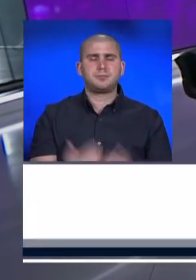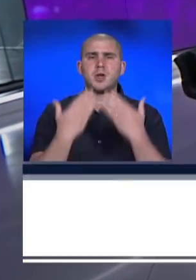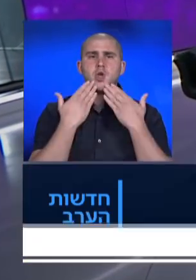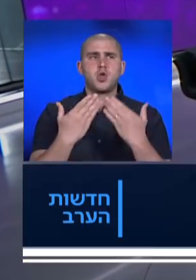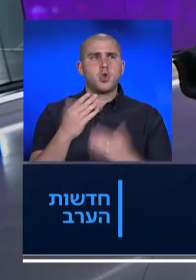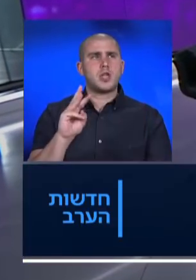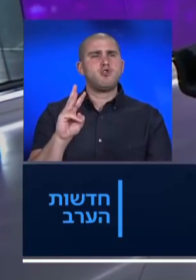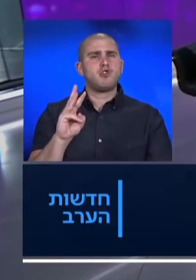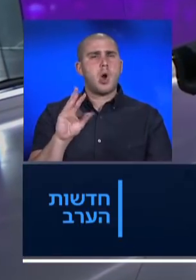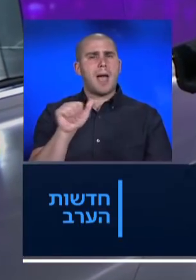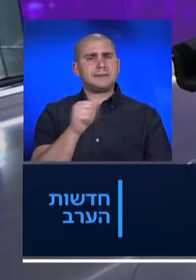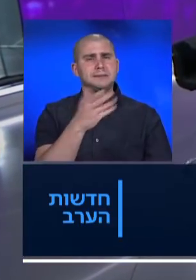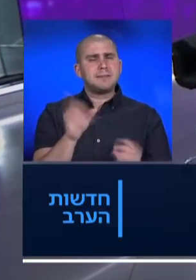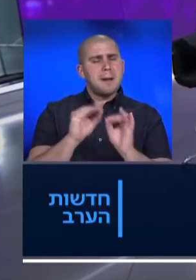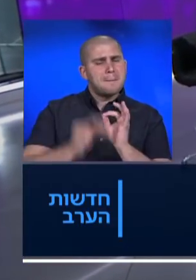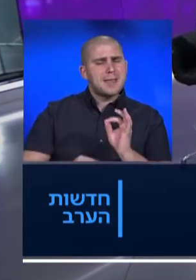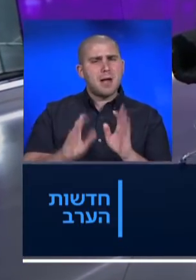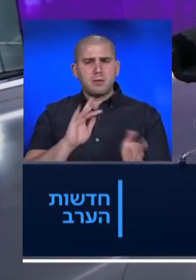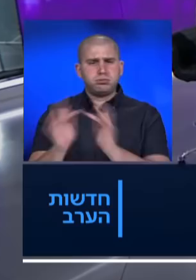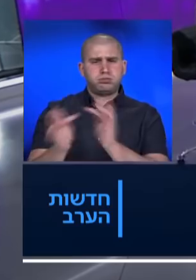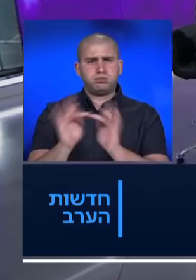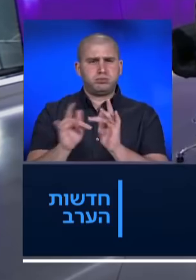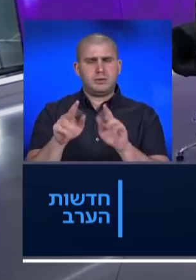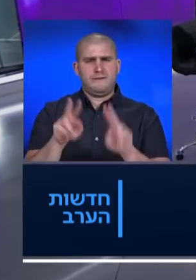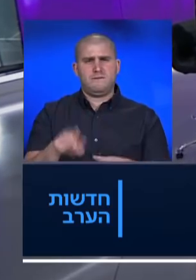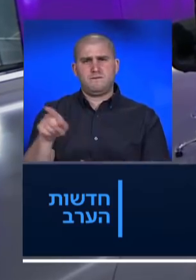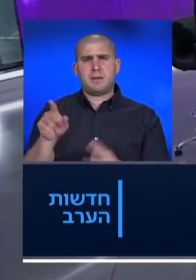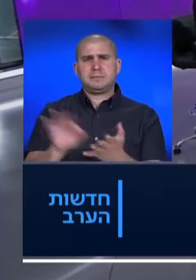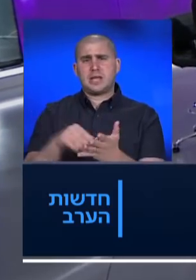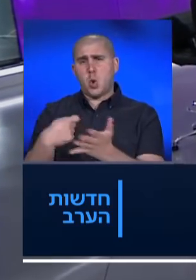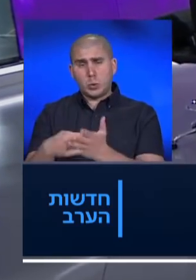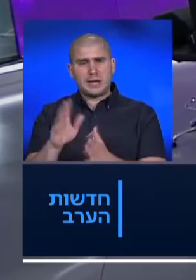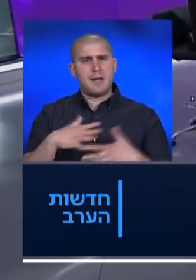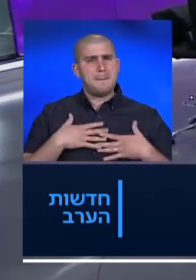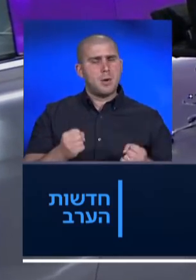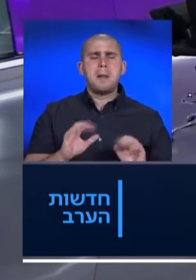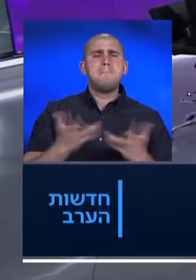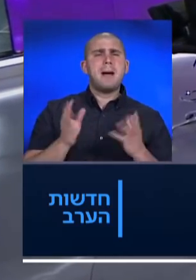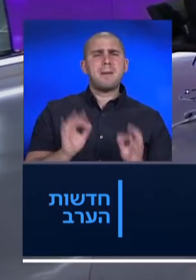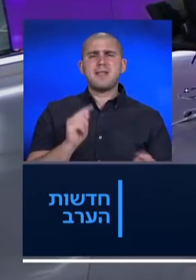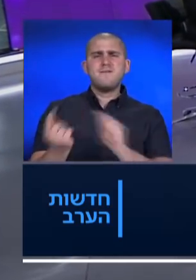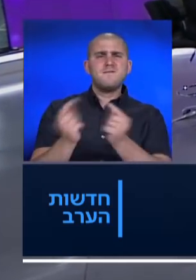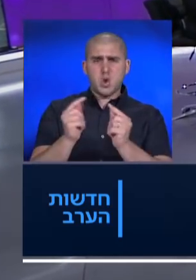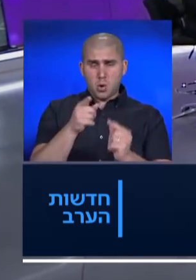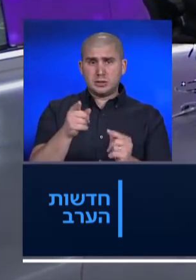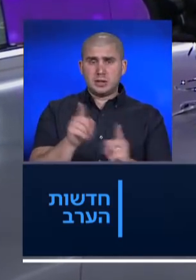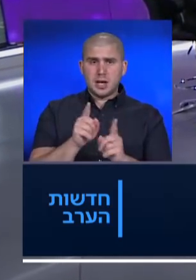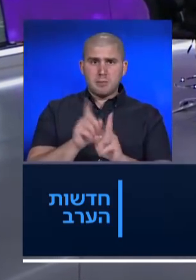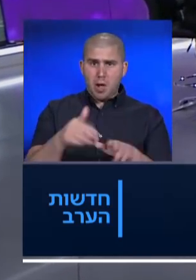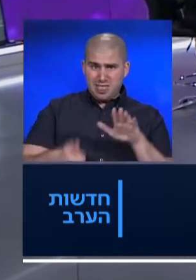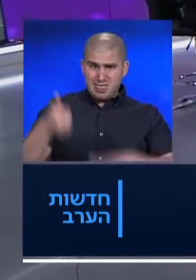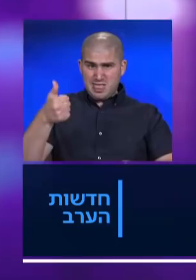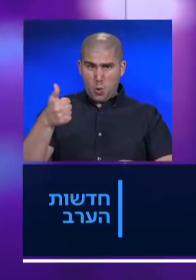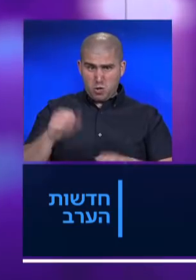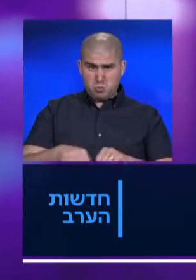עם עוד פרטים על הקרב המתמשך הזה בין האוצר לבריאות. על מה באמת הוויכוח? זה קרב על ניהול משבר הקורונה? זה קרב על